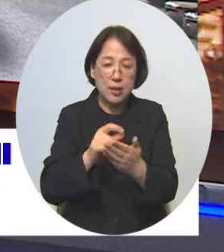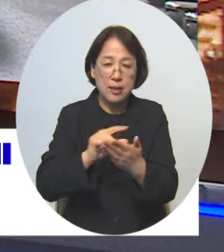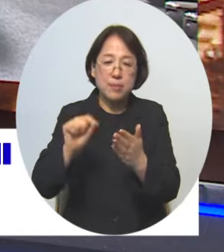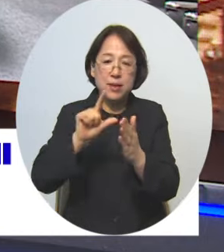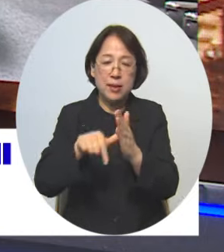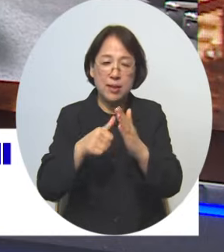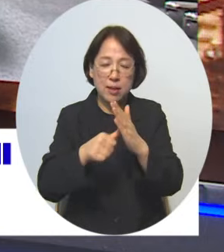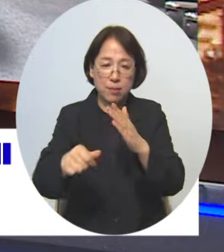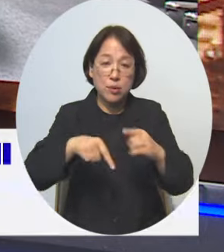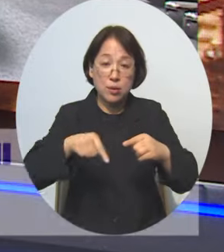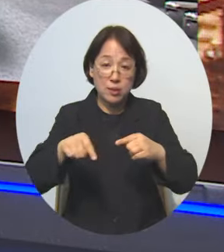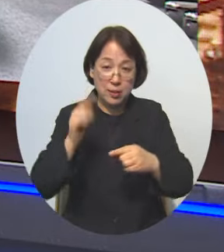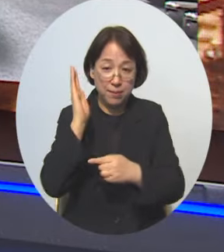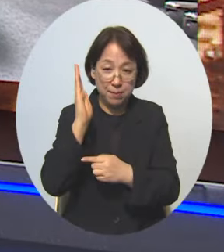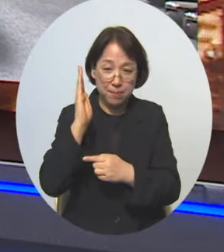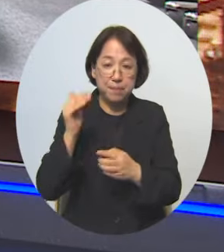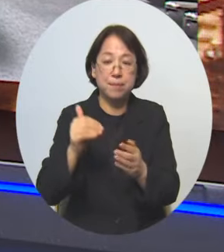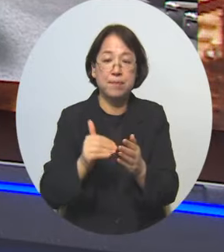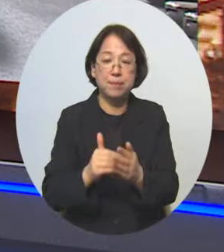강조했습니다. 문기혁 기자입니다.